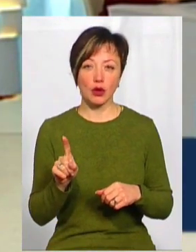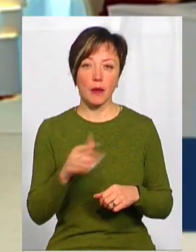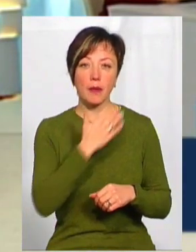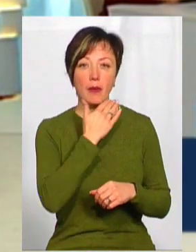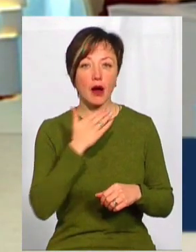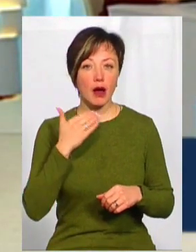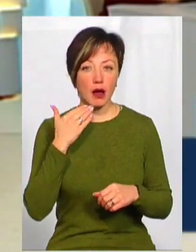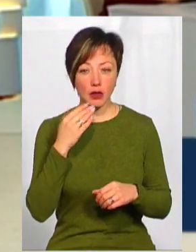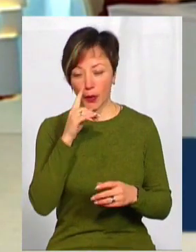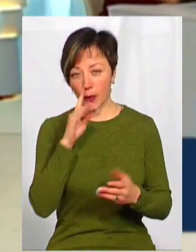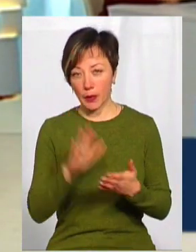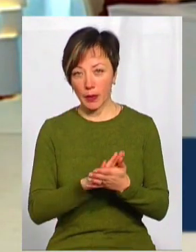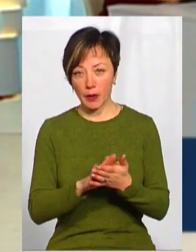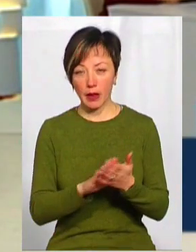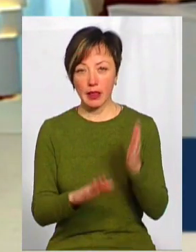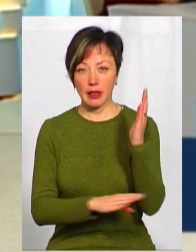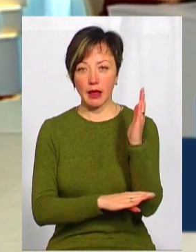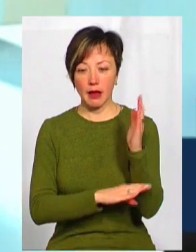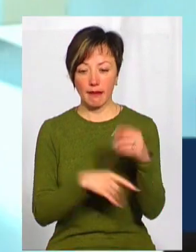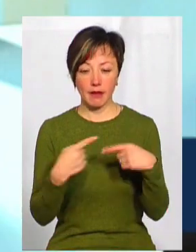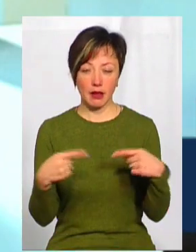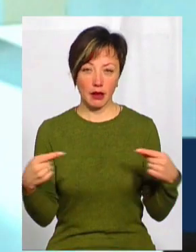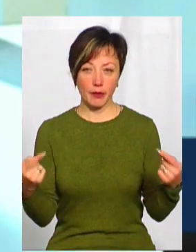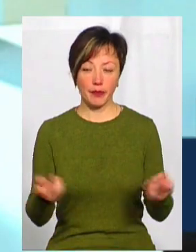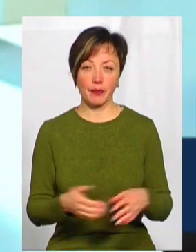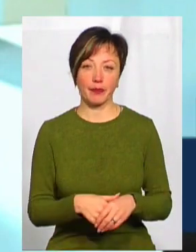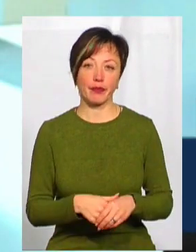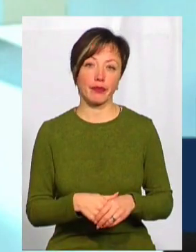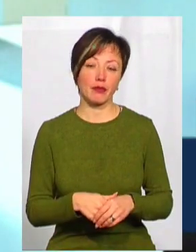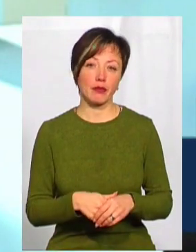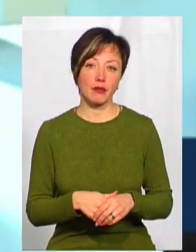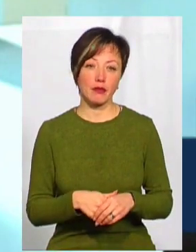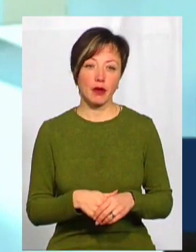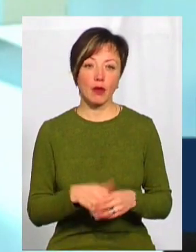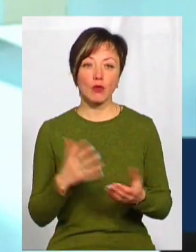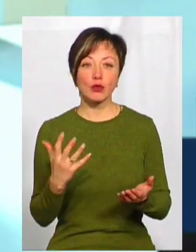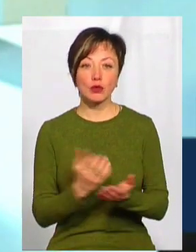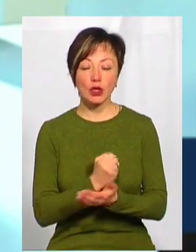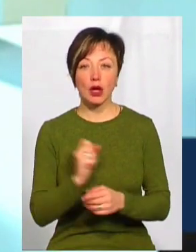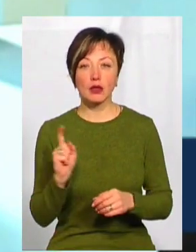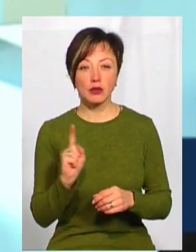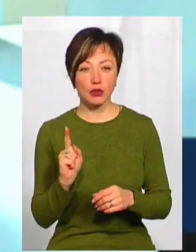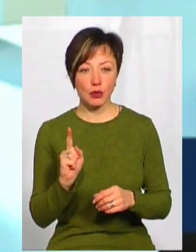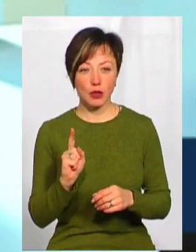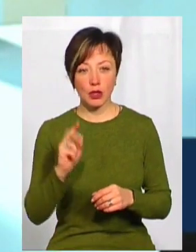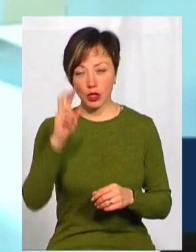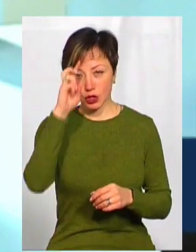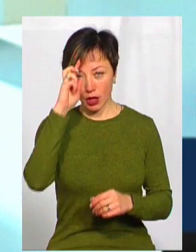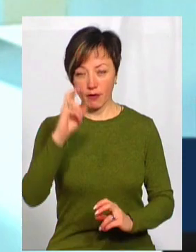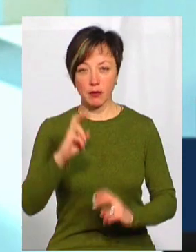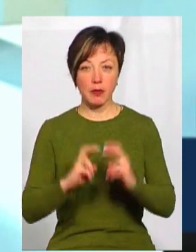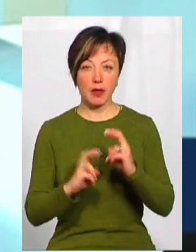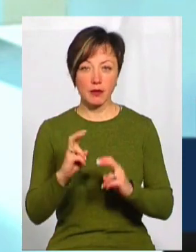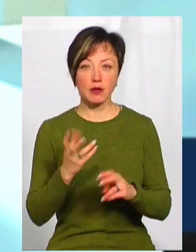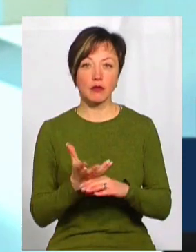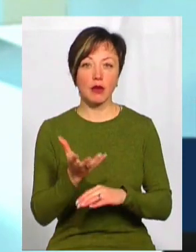що дуже багато в тіні деревини. І вона, виходить, що от державні